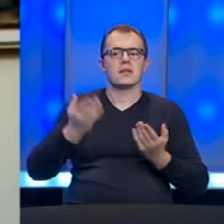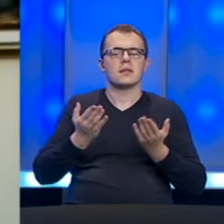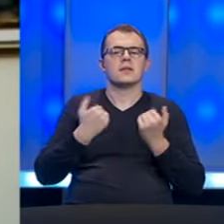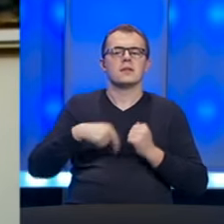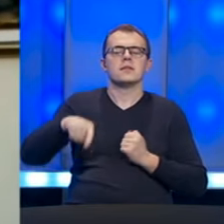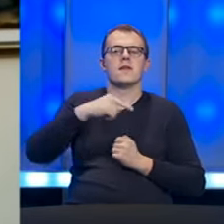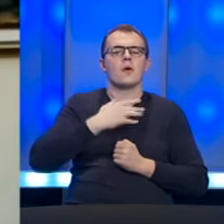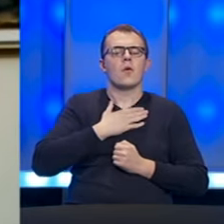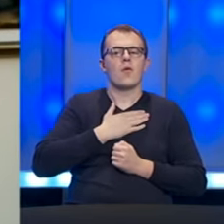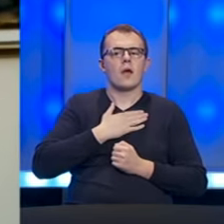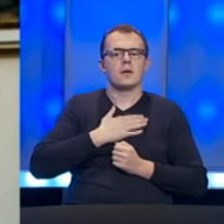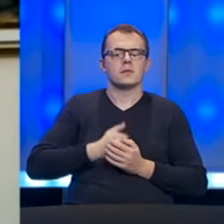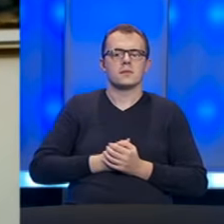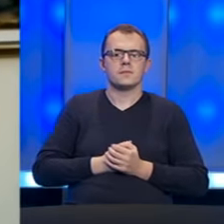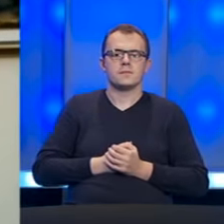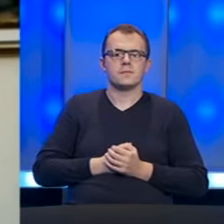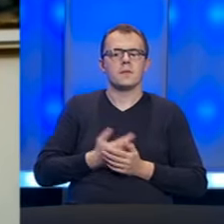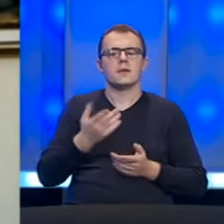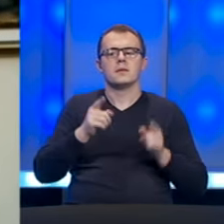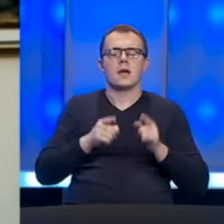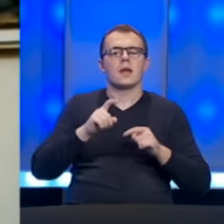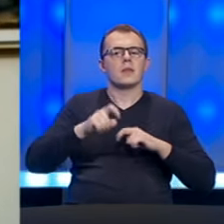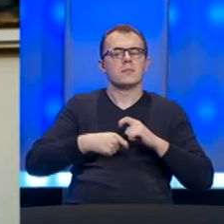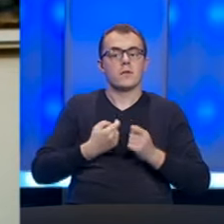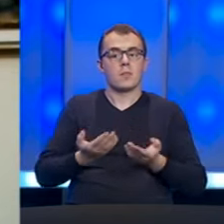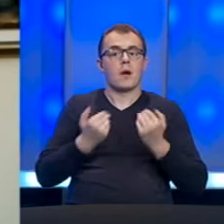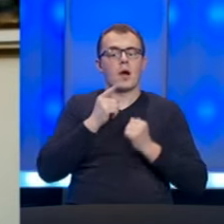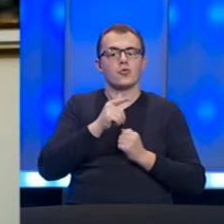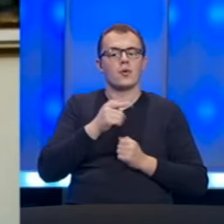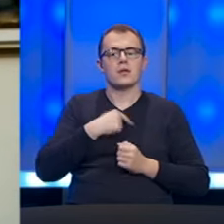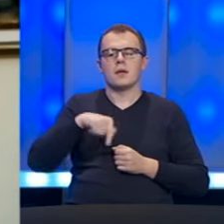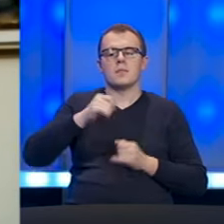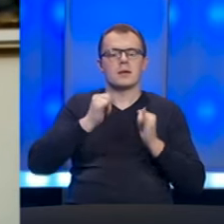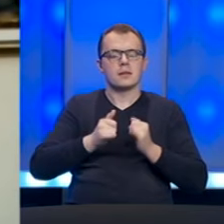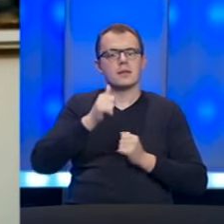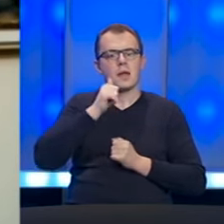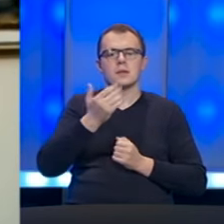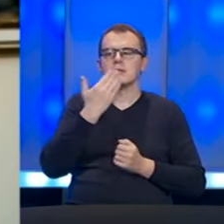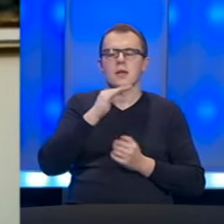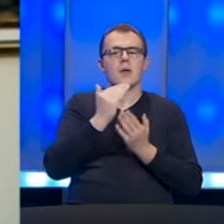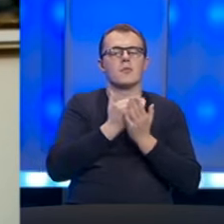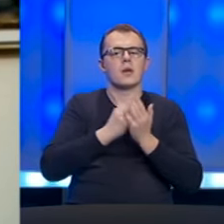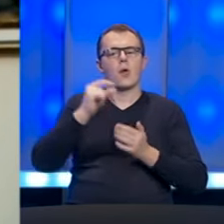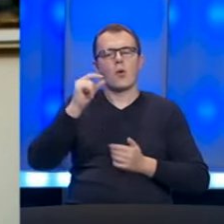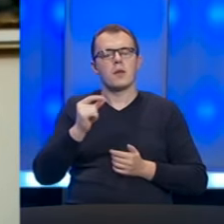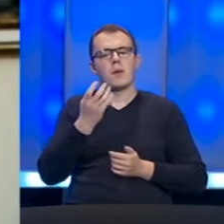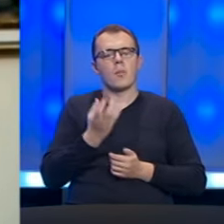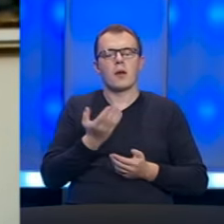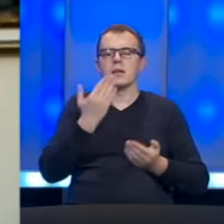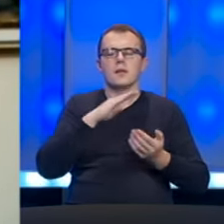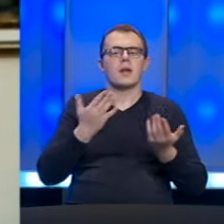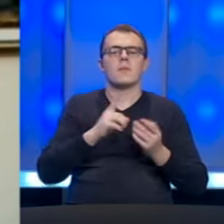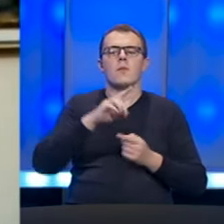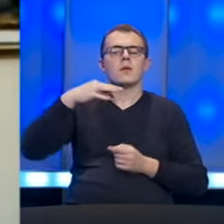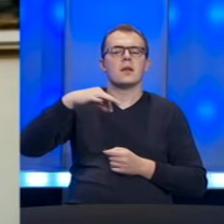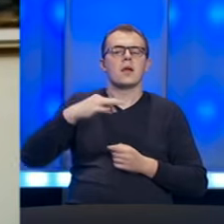sviju nas sa nekim stvarima, a to je da mi ni dan danas nemamo zakona o minimalnoj plaći, da nemamo ni